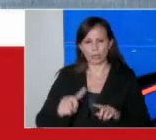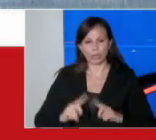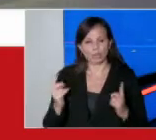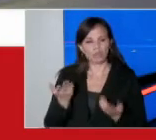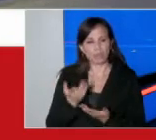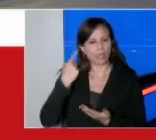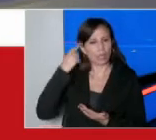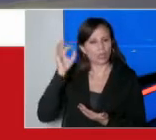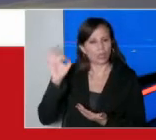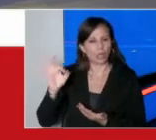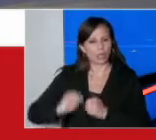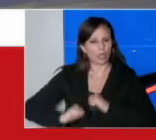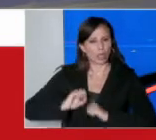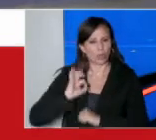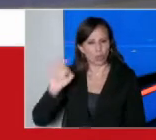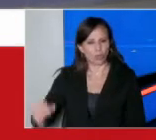שלו?